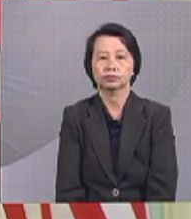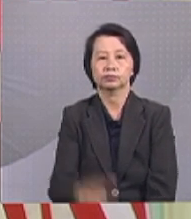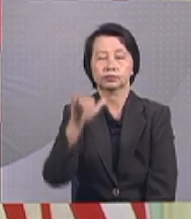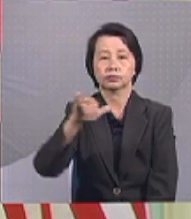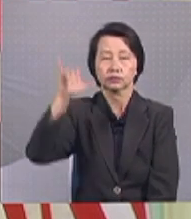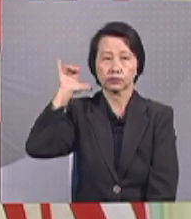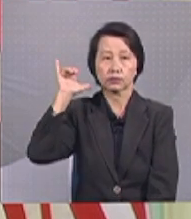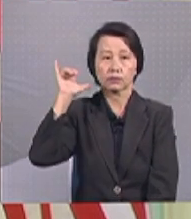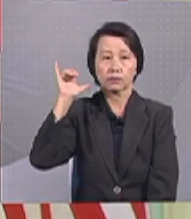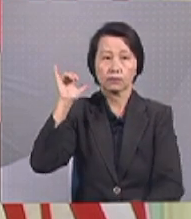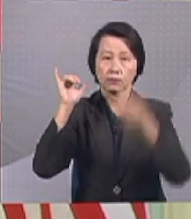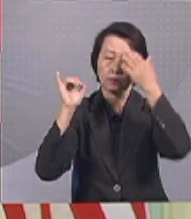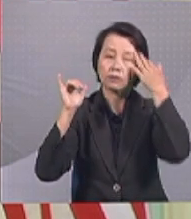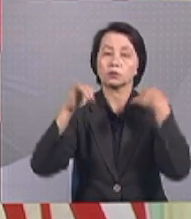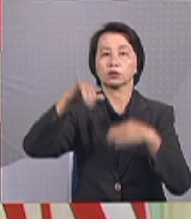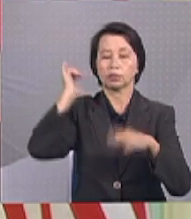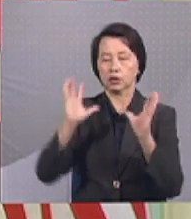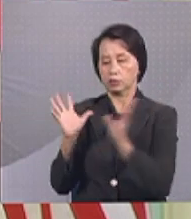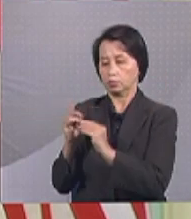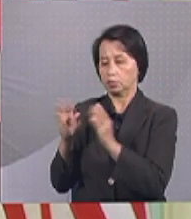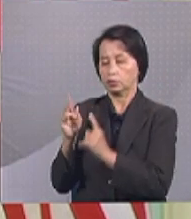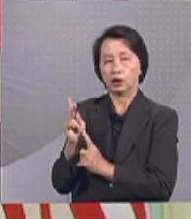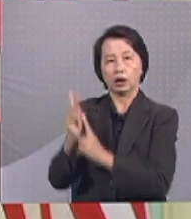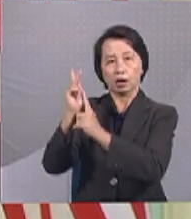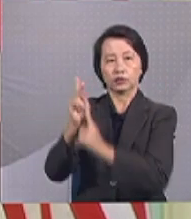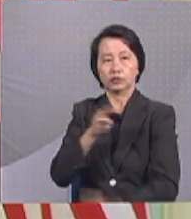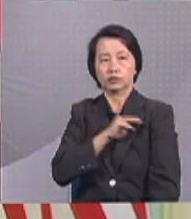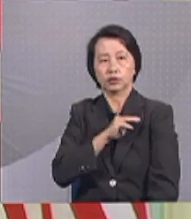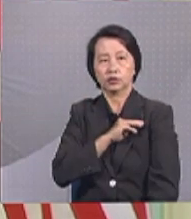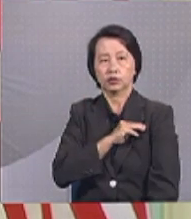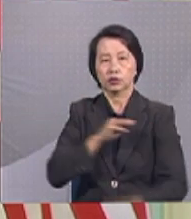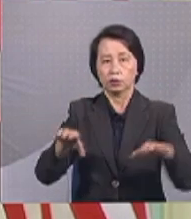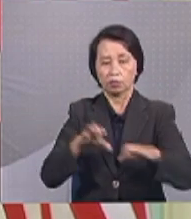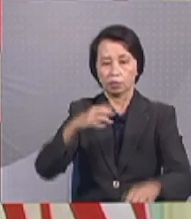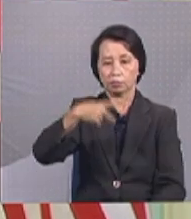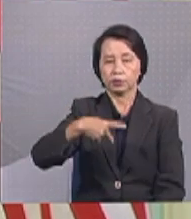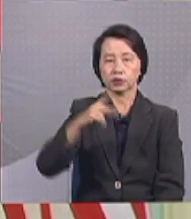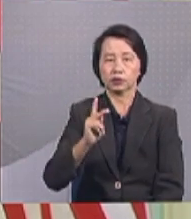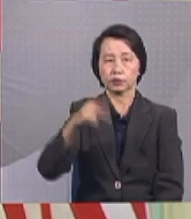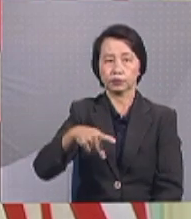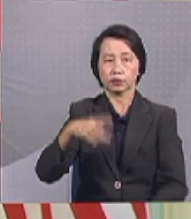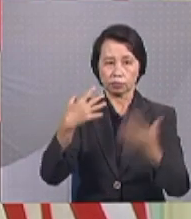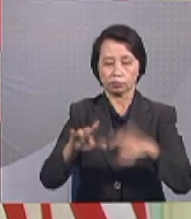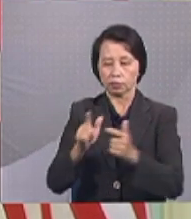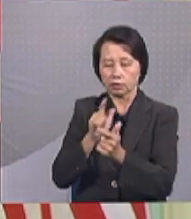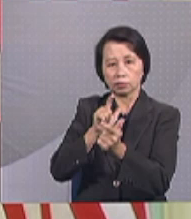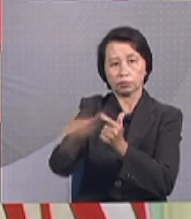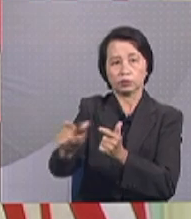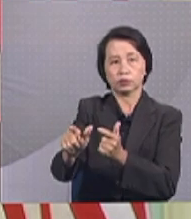Semalam, mesyuarat khas menteri-menteri mengenai pelaksanaan PKP telah